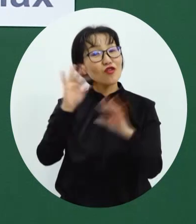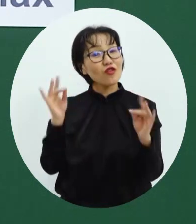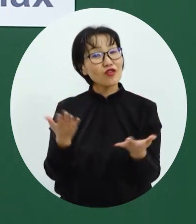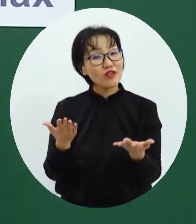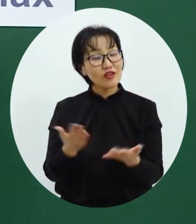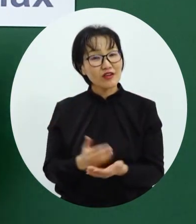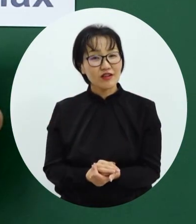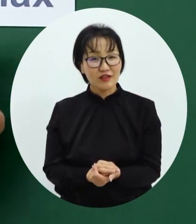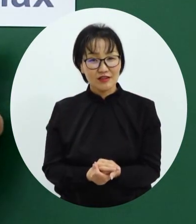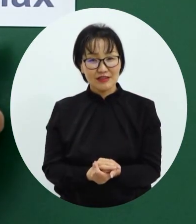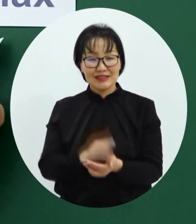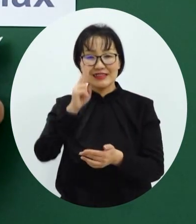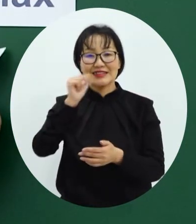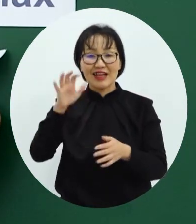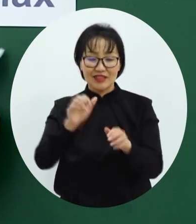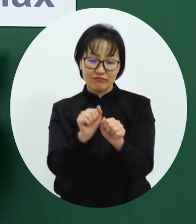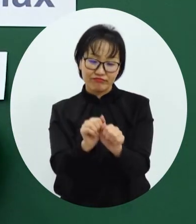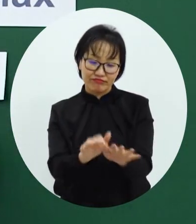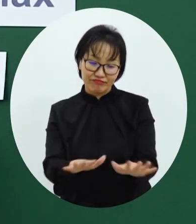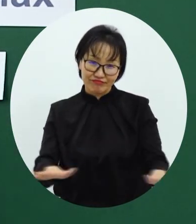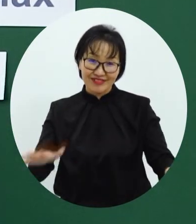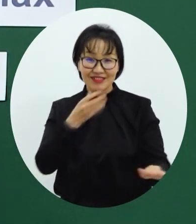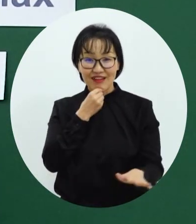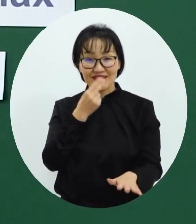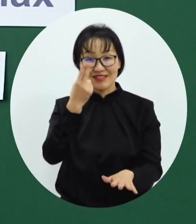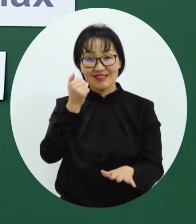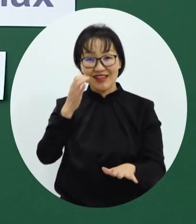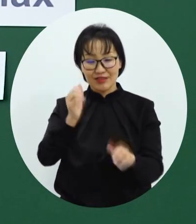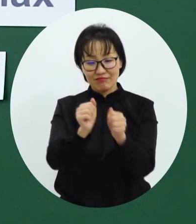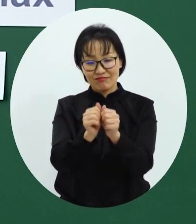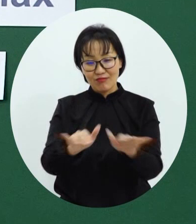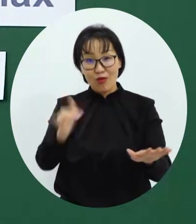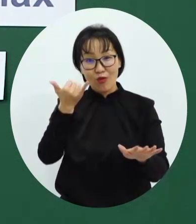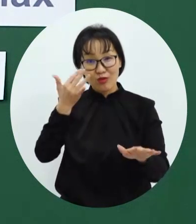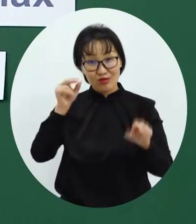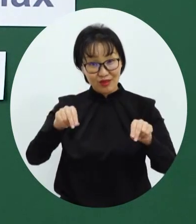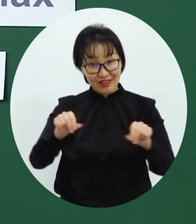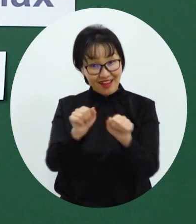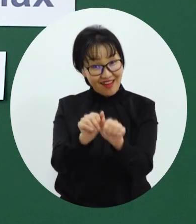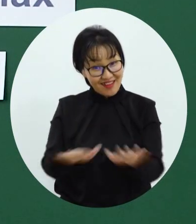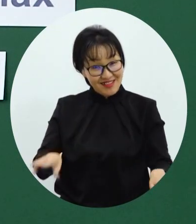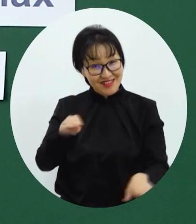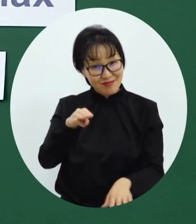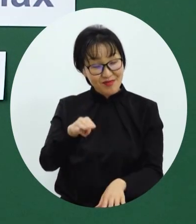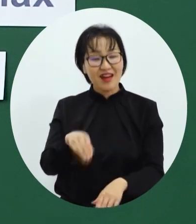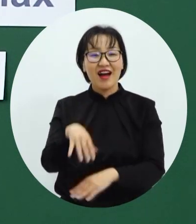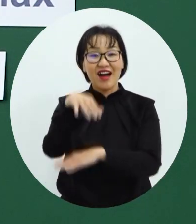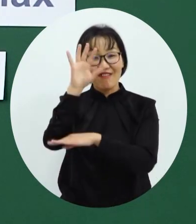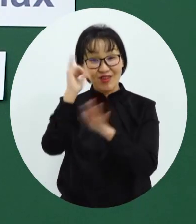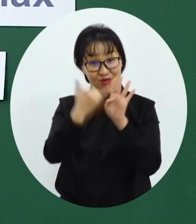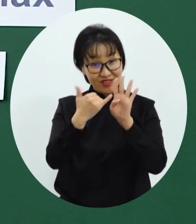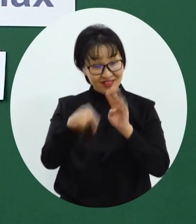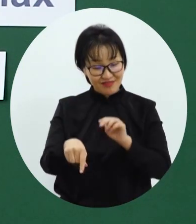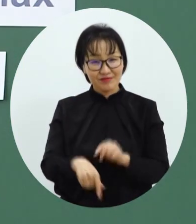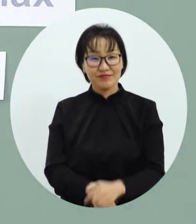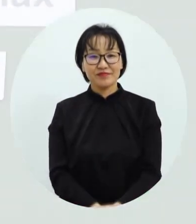Өшөө цас урсах сайхан. Хайлаа цас урсаж байгааг сайхан гэж хаврын үлрэлийг илэрхийлсэн байна. За тэгвэл